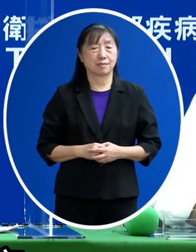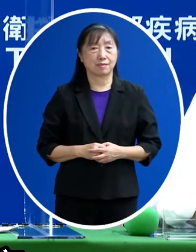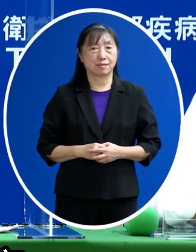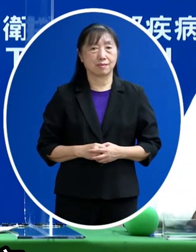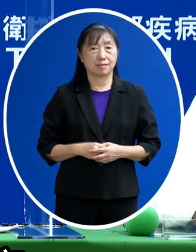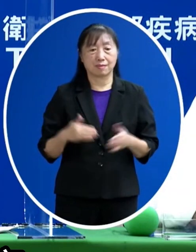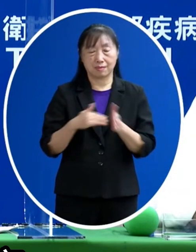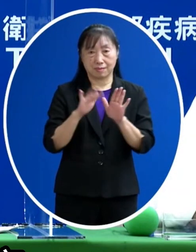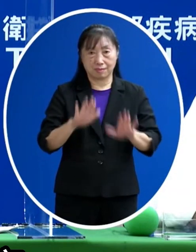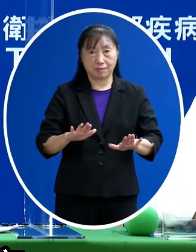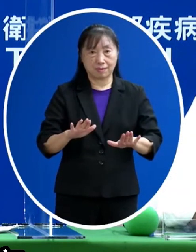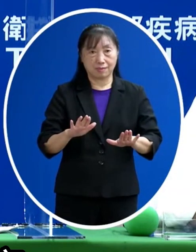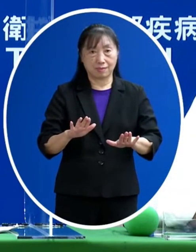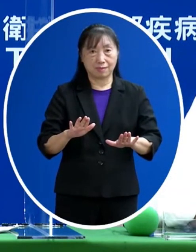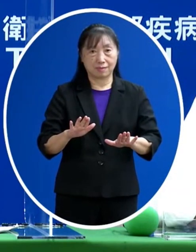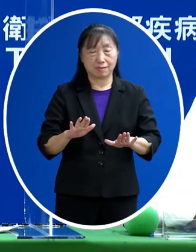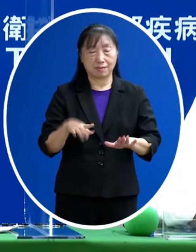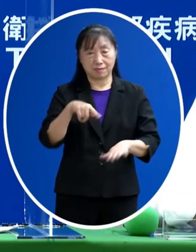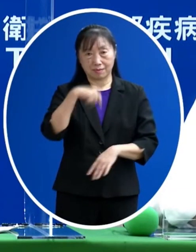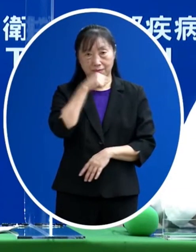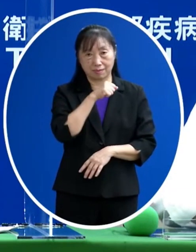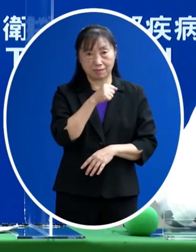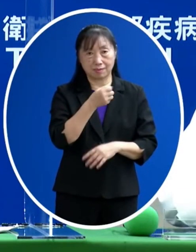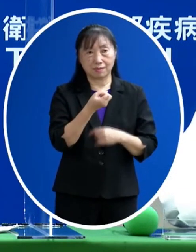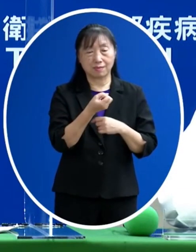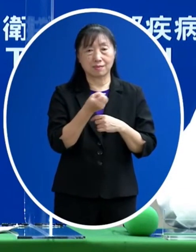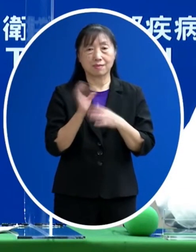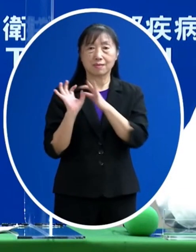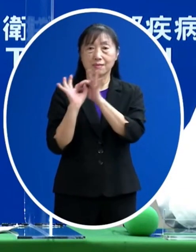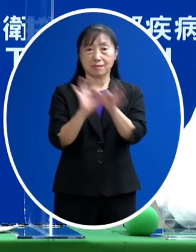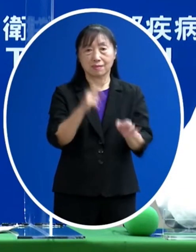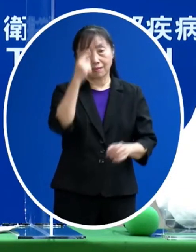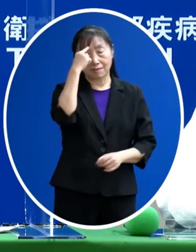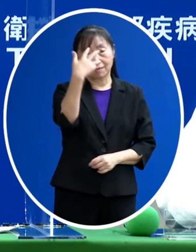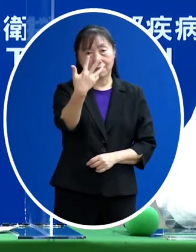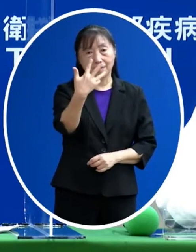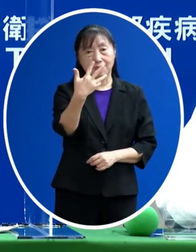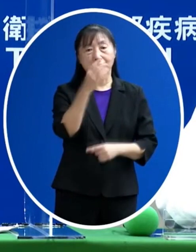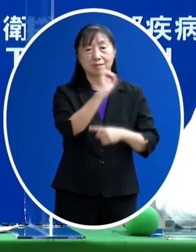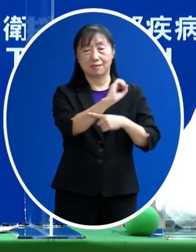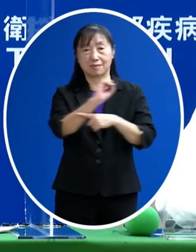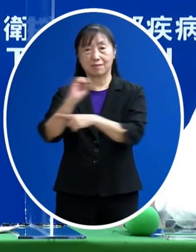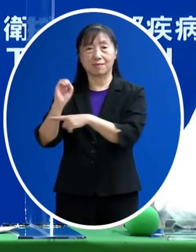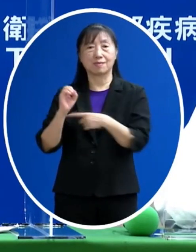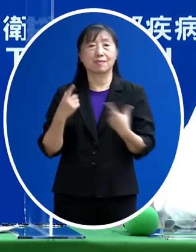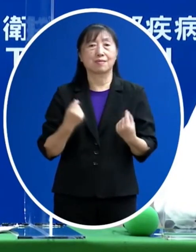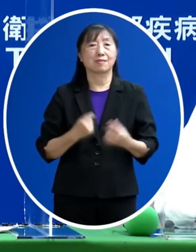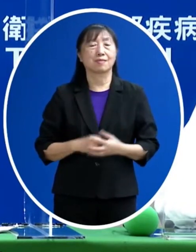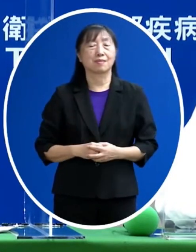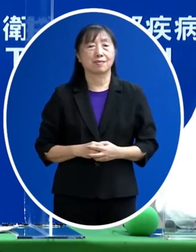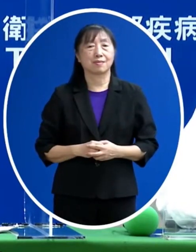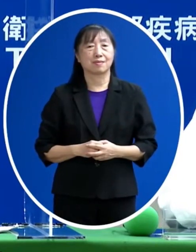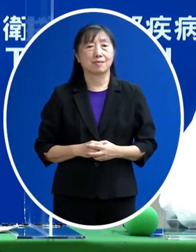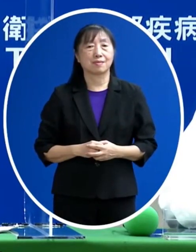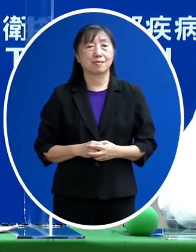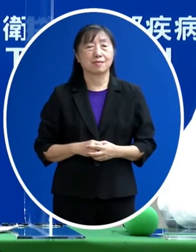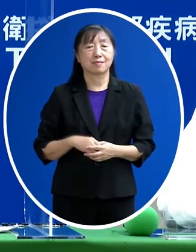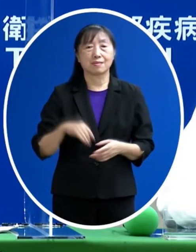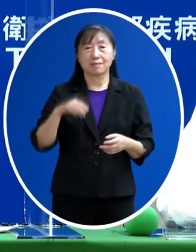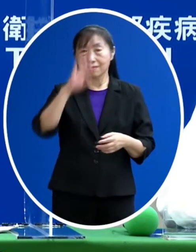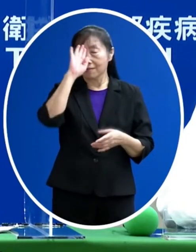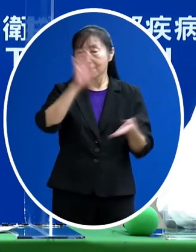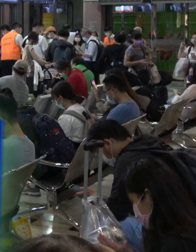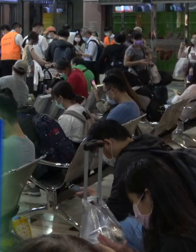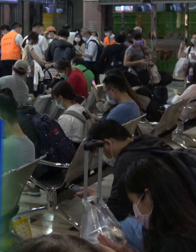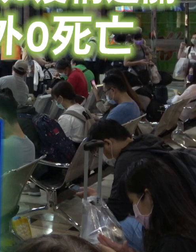那到今天哈，我们本土个案在总共连续有八天哈是没有本土的个案，好，那疫情已经相